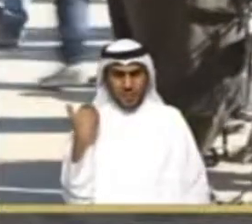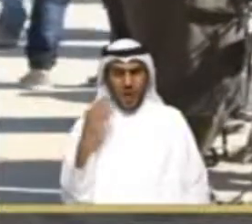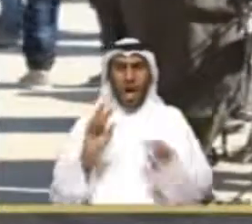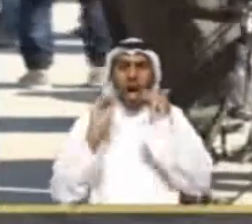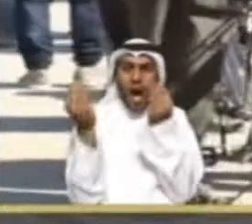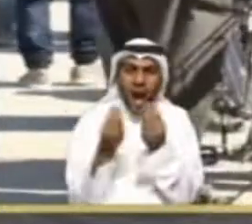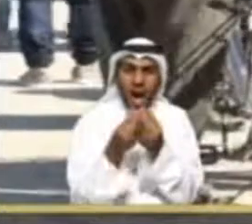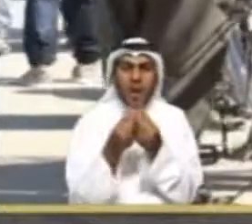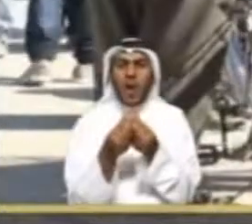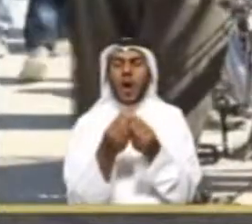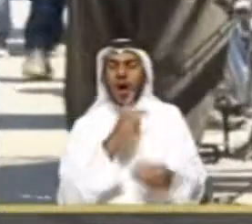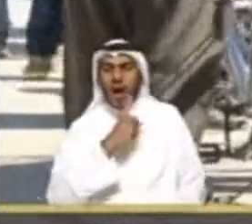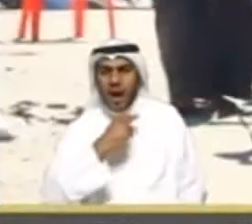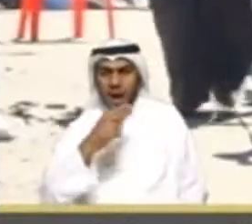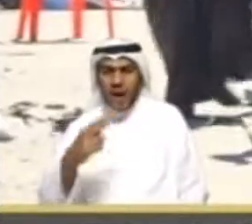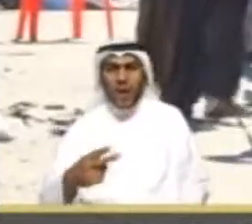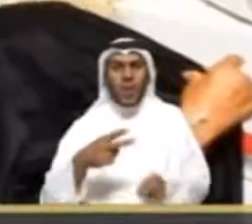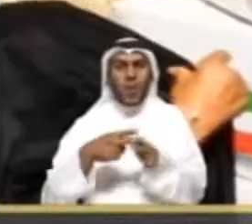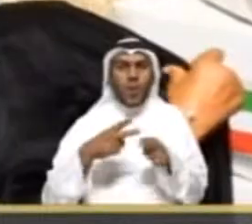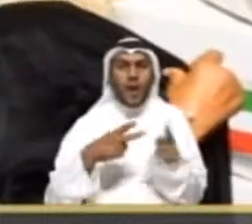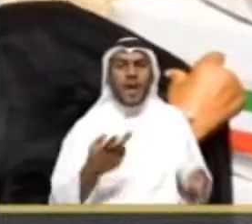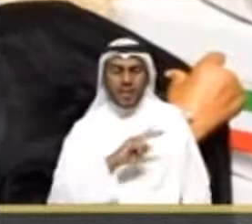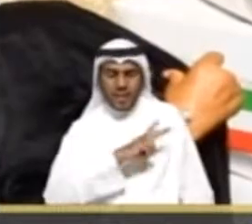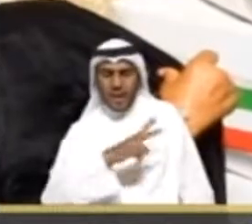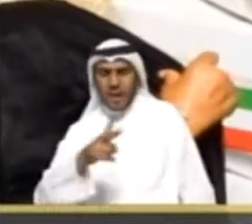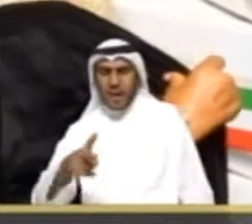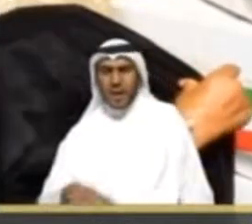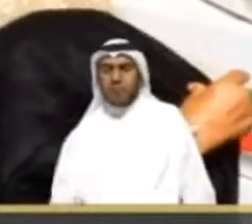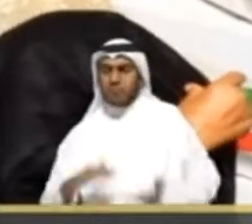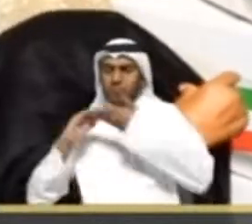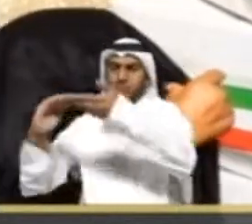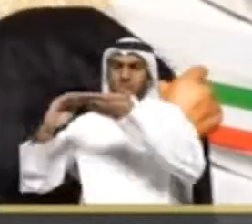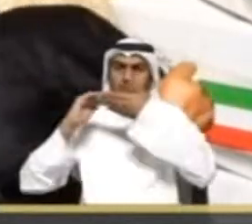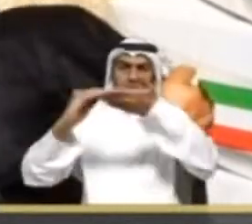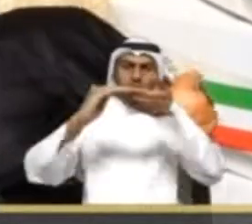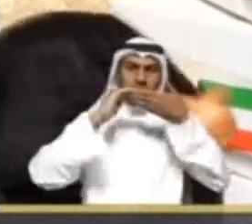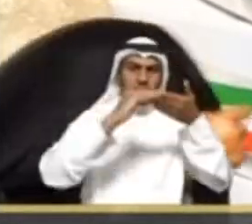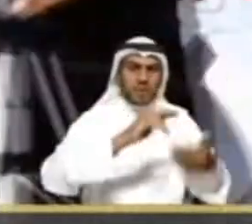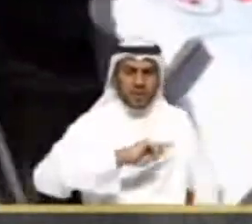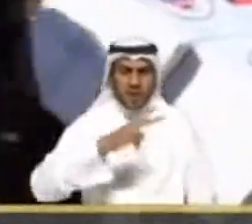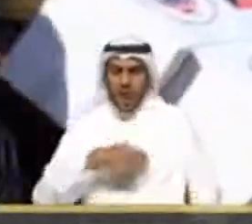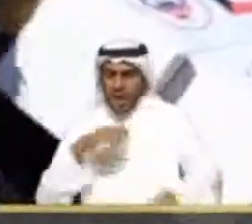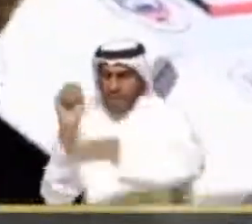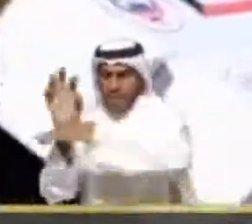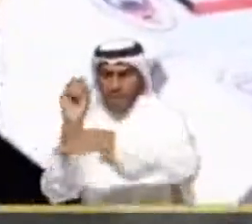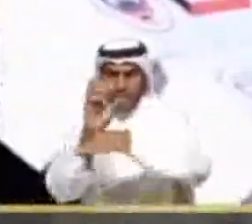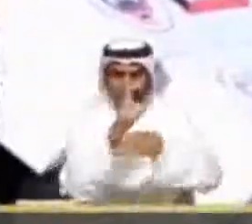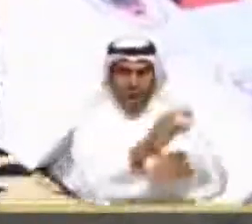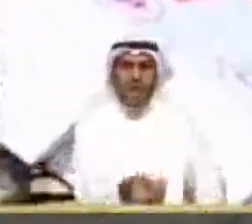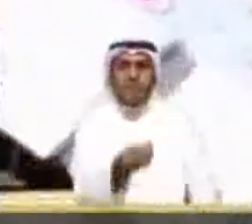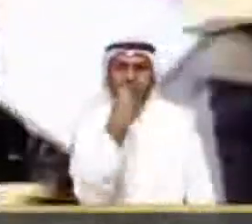هيئات ومؤسسات كويتية مختلفة قدمت خلاله مساعدات تنوعت ما بين التعليمية